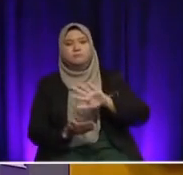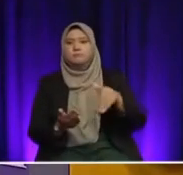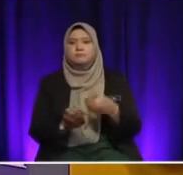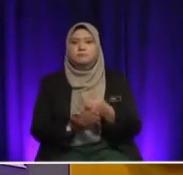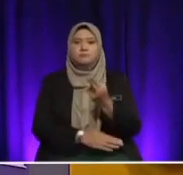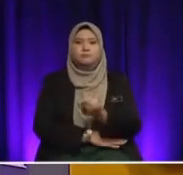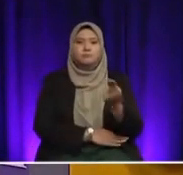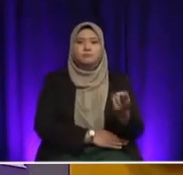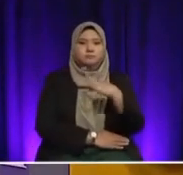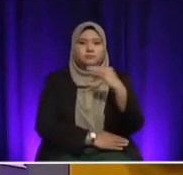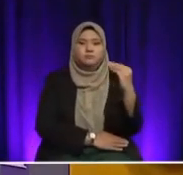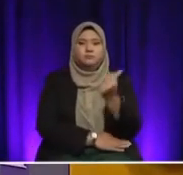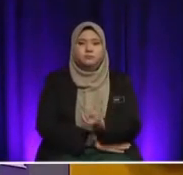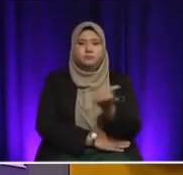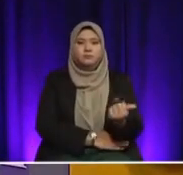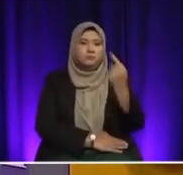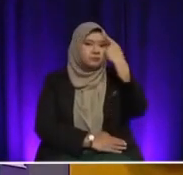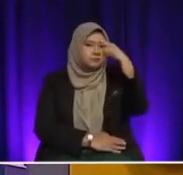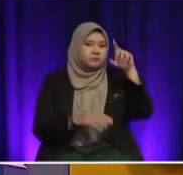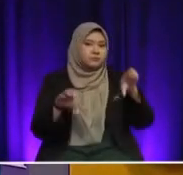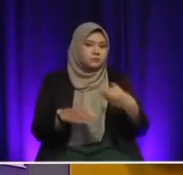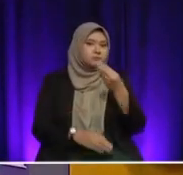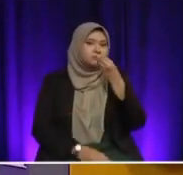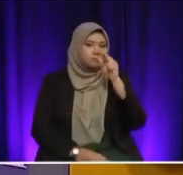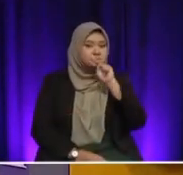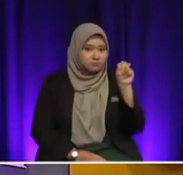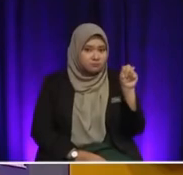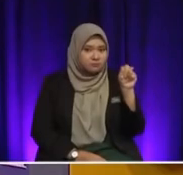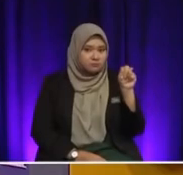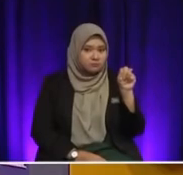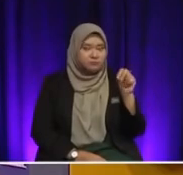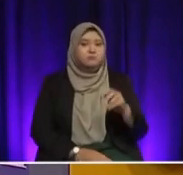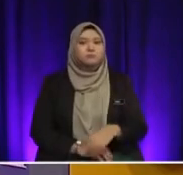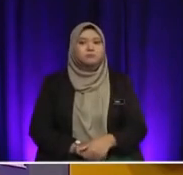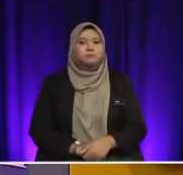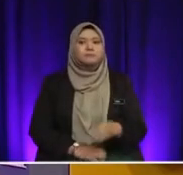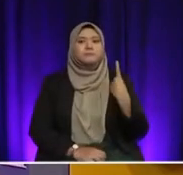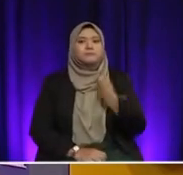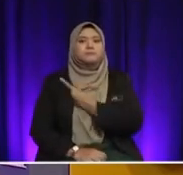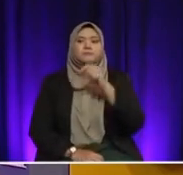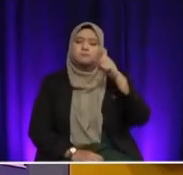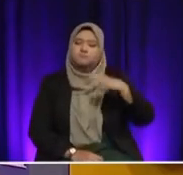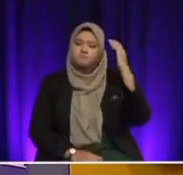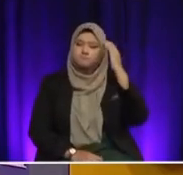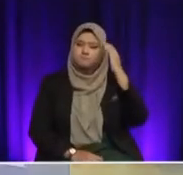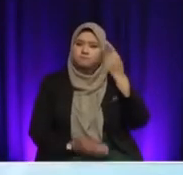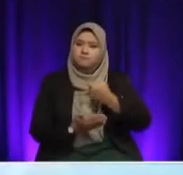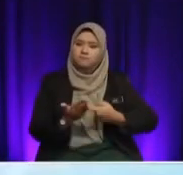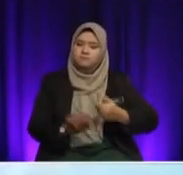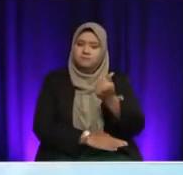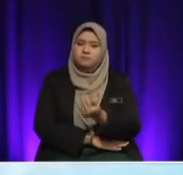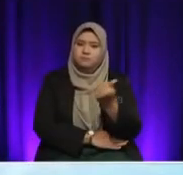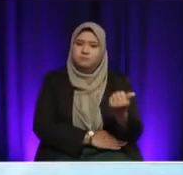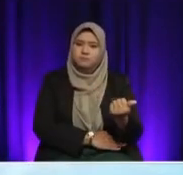kena mula amali. Kita akan mula menyukat bahan. Okey, ada dua alat penyukat yang biasa kita gunakan, iaitu penimbang digital dan